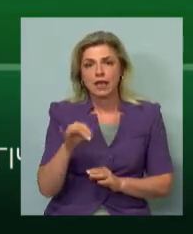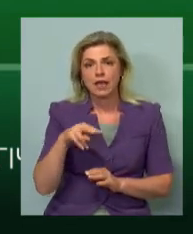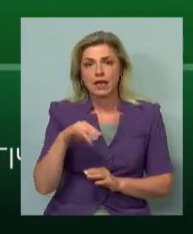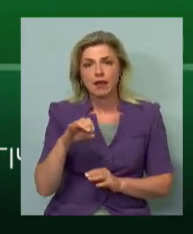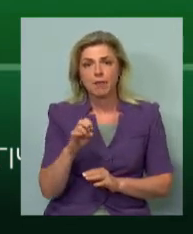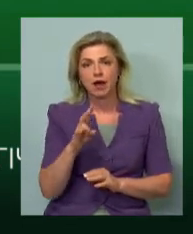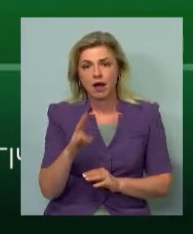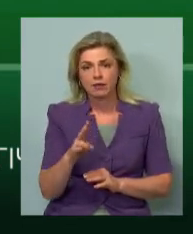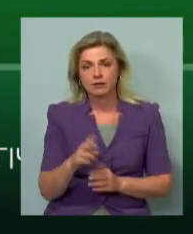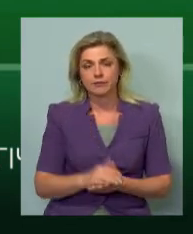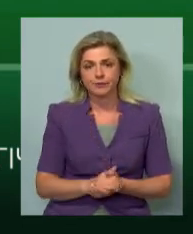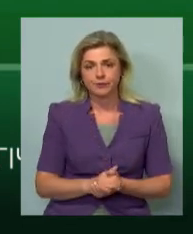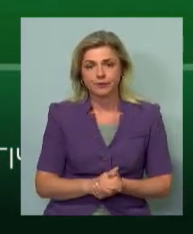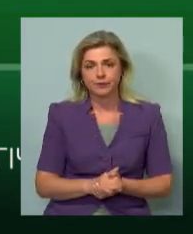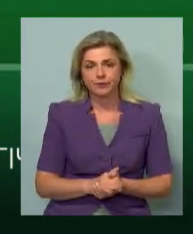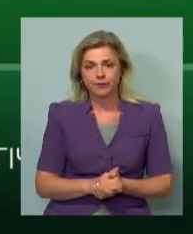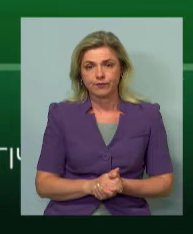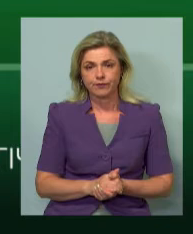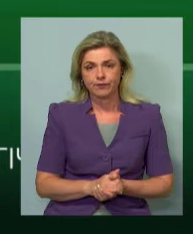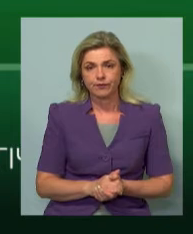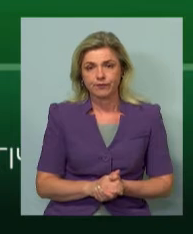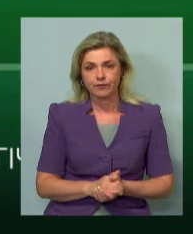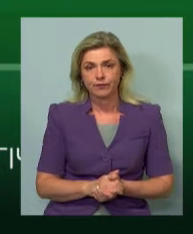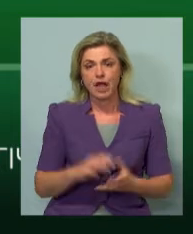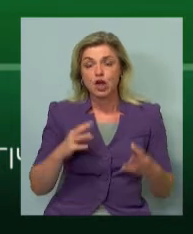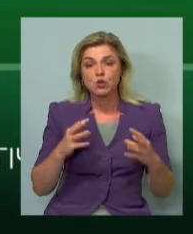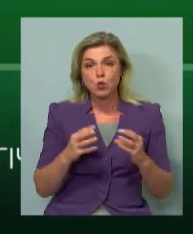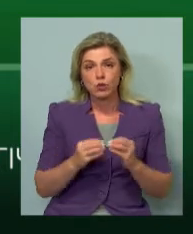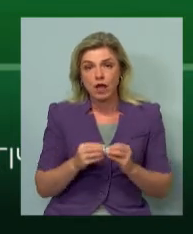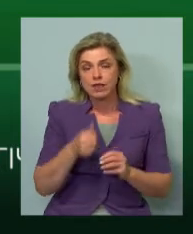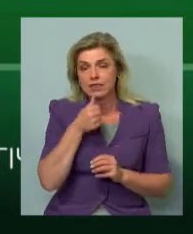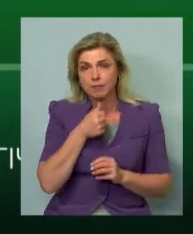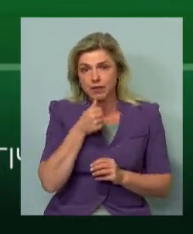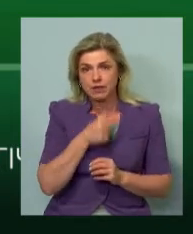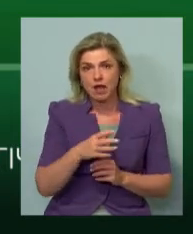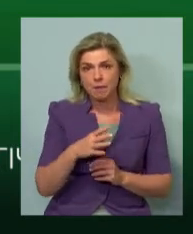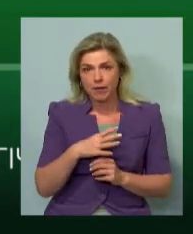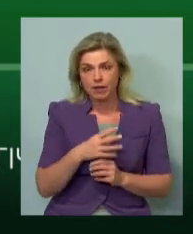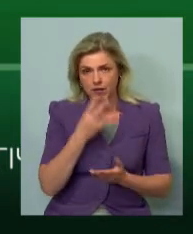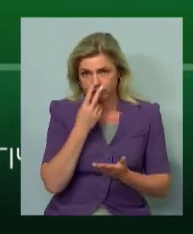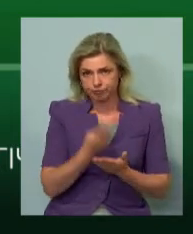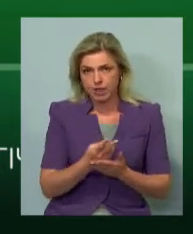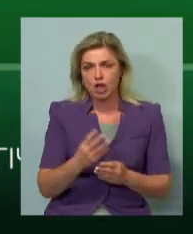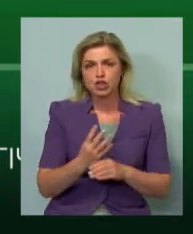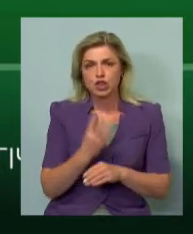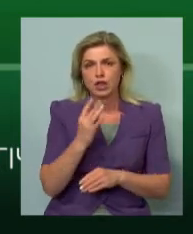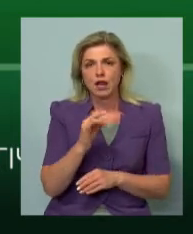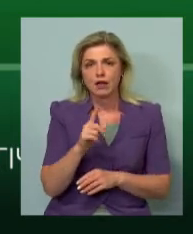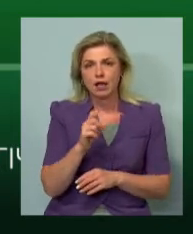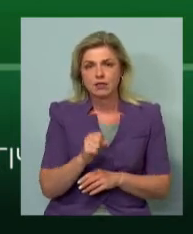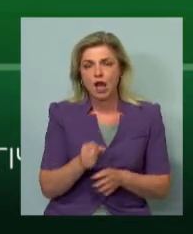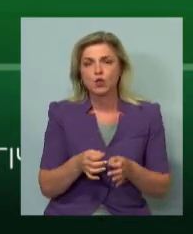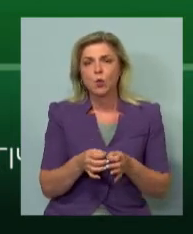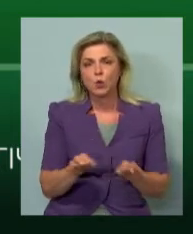причала за адресою каботажний узвіз 1. Результатами вимірювань зафіксовано перевищення у 4 рази гранично